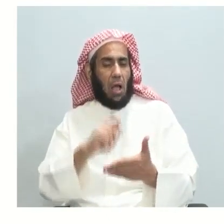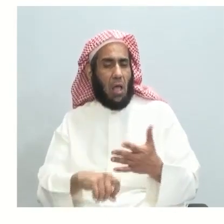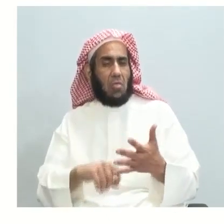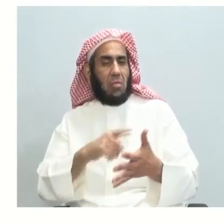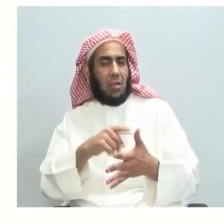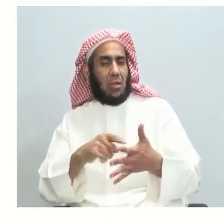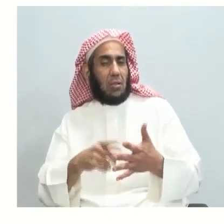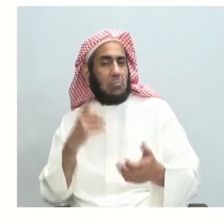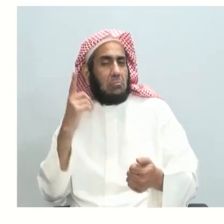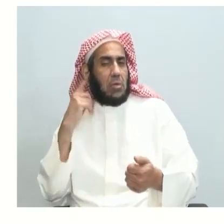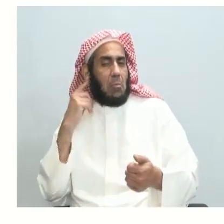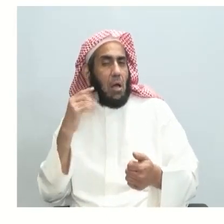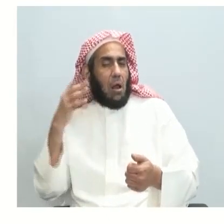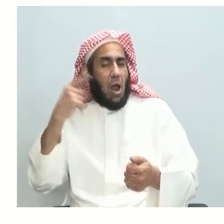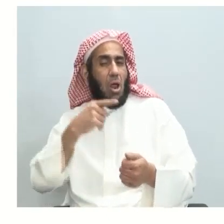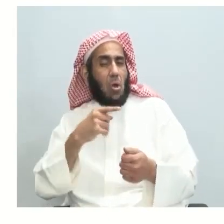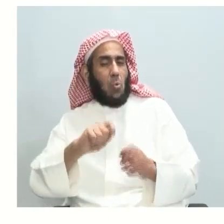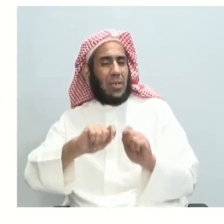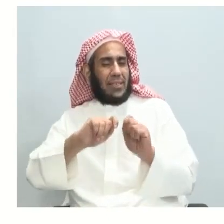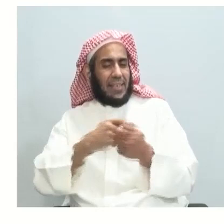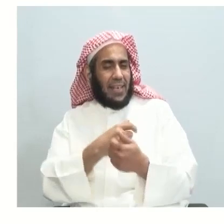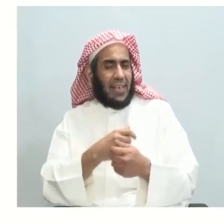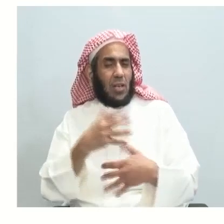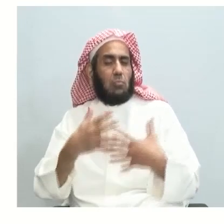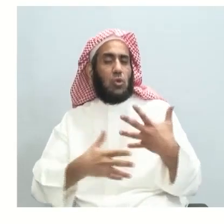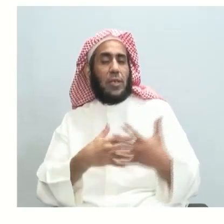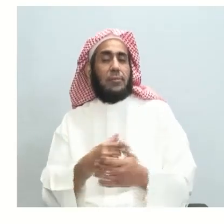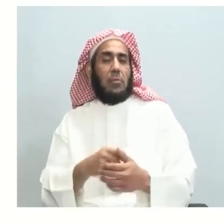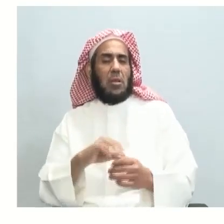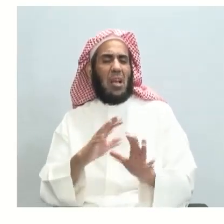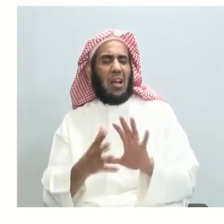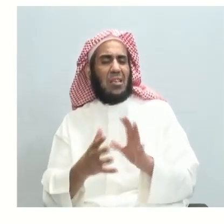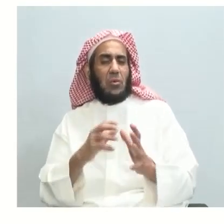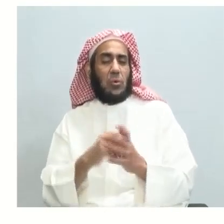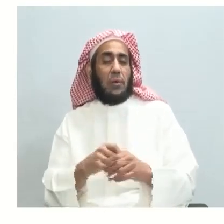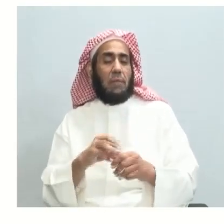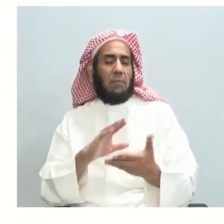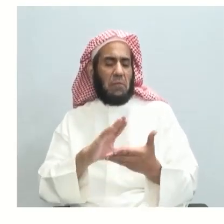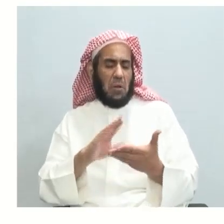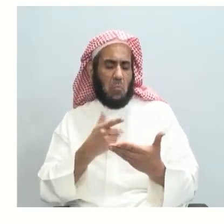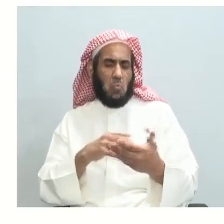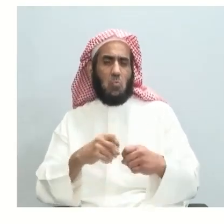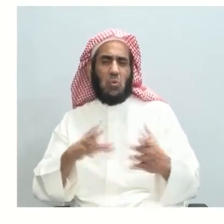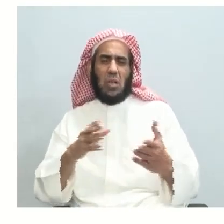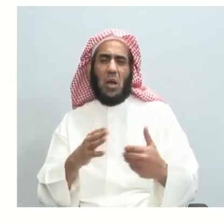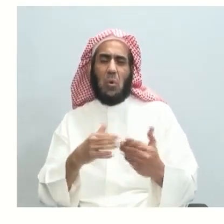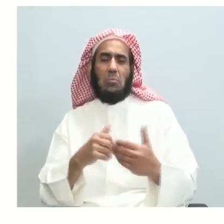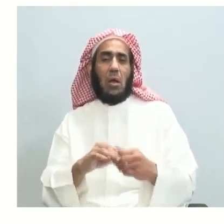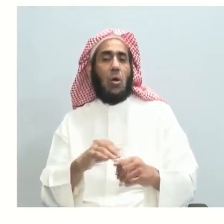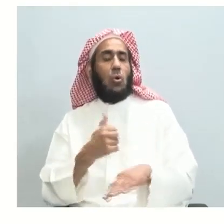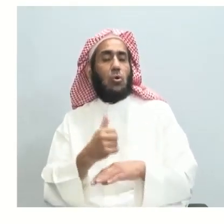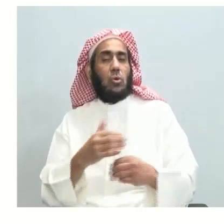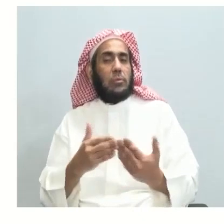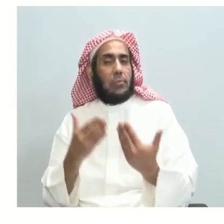مستعده لسماع رايه ولتصحيح المشكلات التي قد تكون في المنتج او الخدمه او في طرق